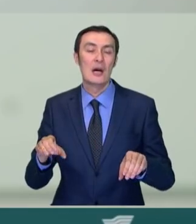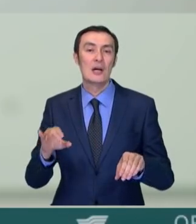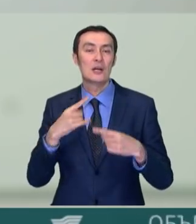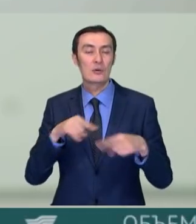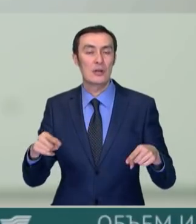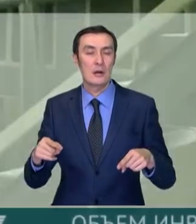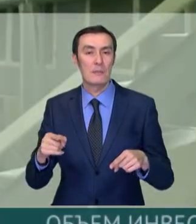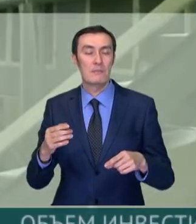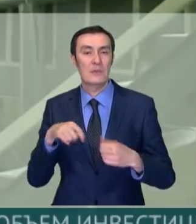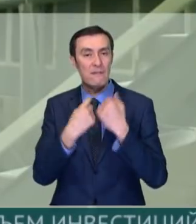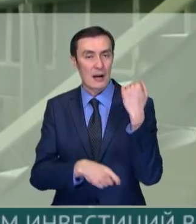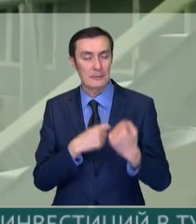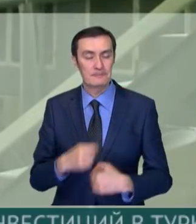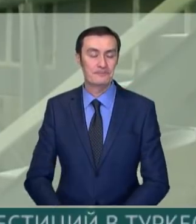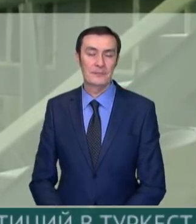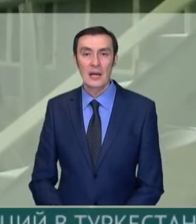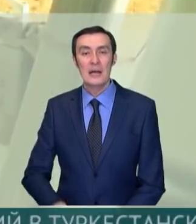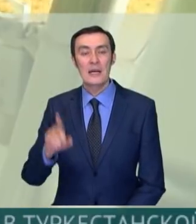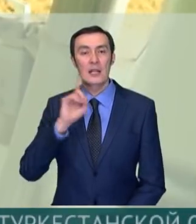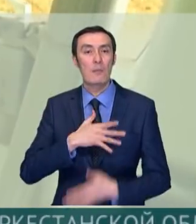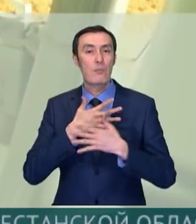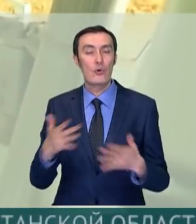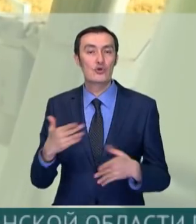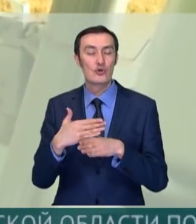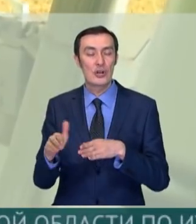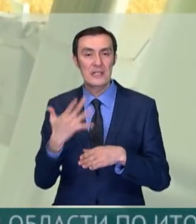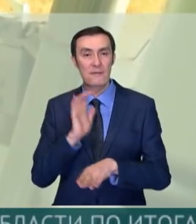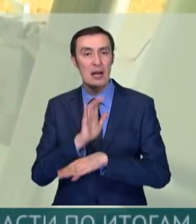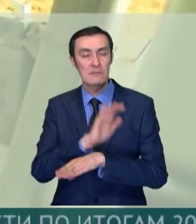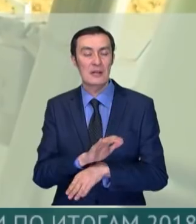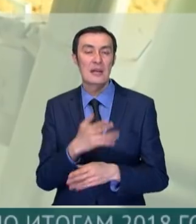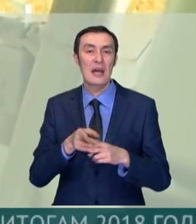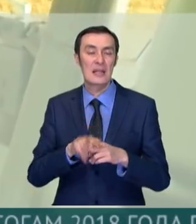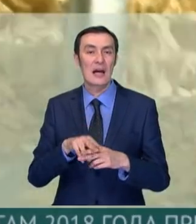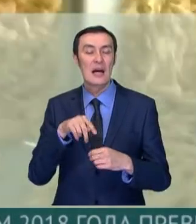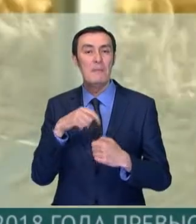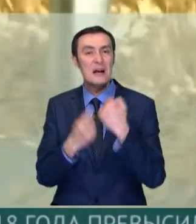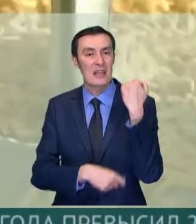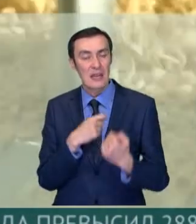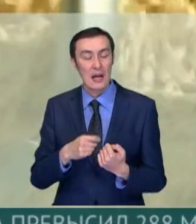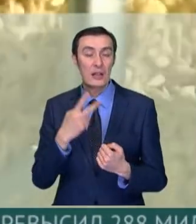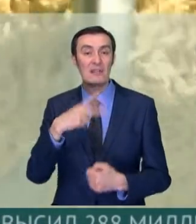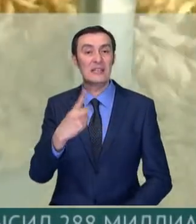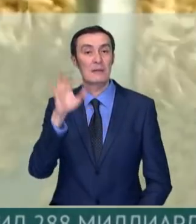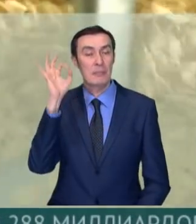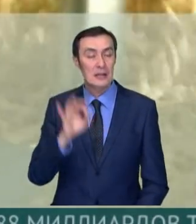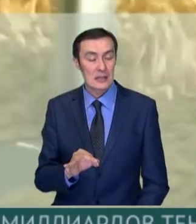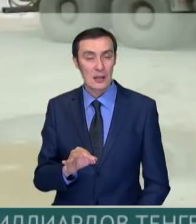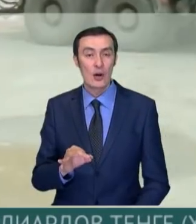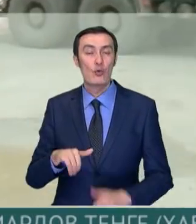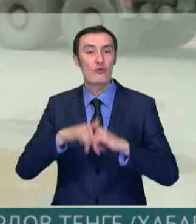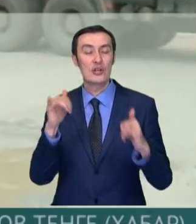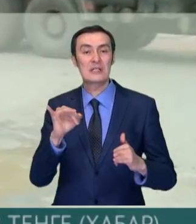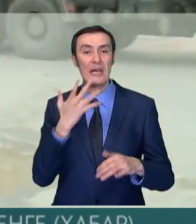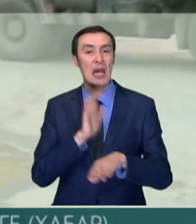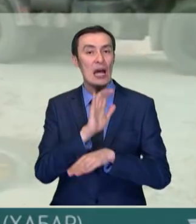химической промышленности. И хотя львиную долю в экспорте продолжает занимать сырьевая промышленность, на 21% увеличился в прошлом